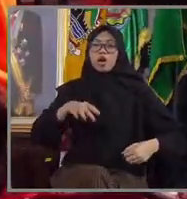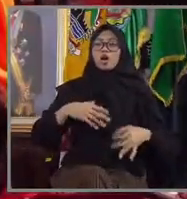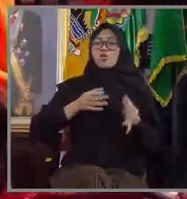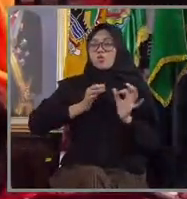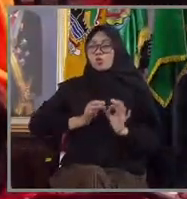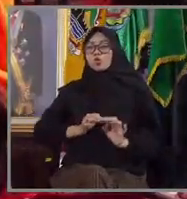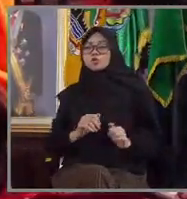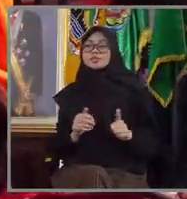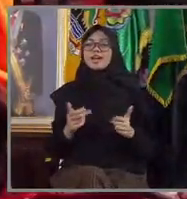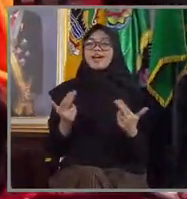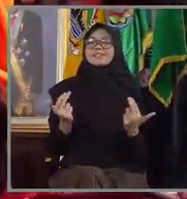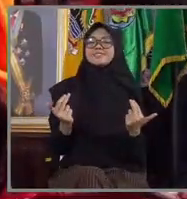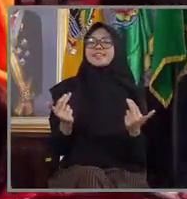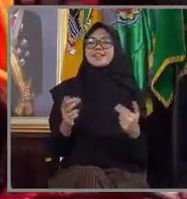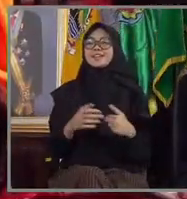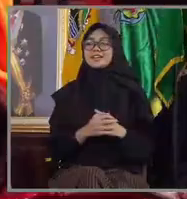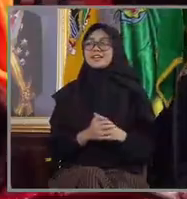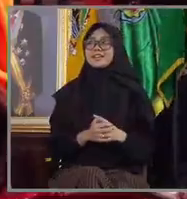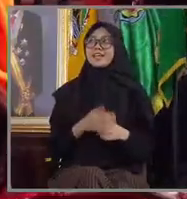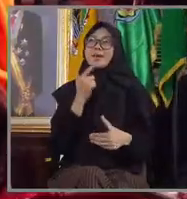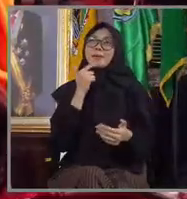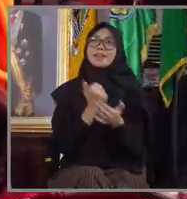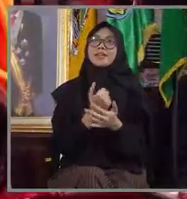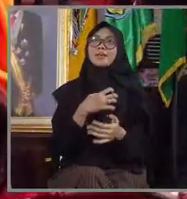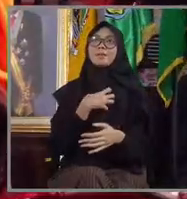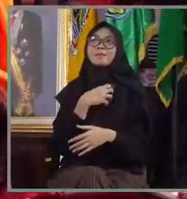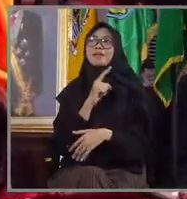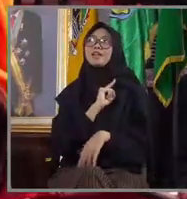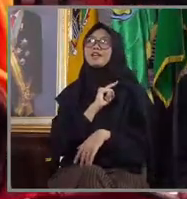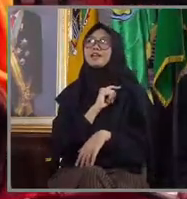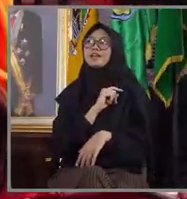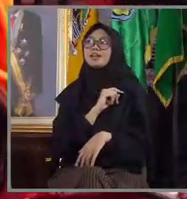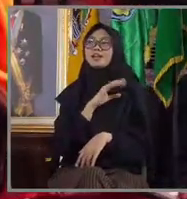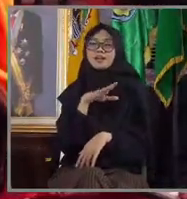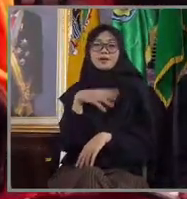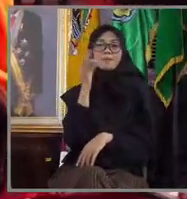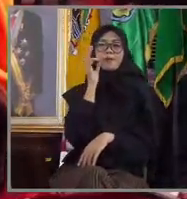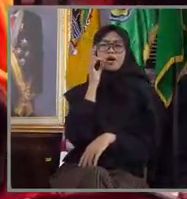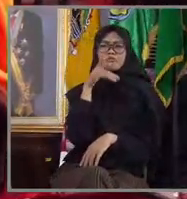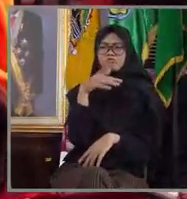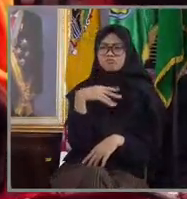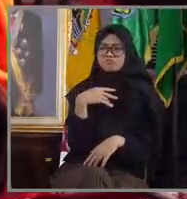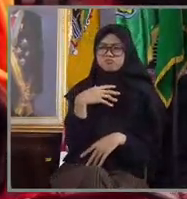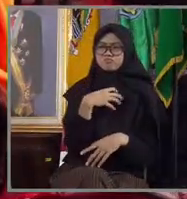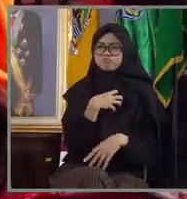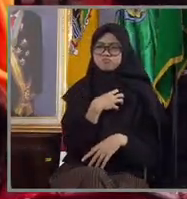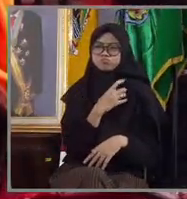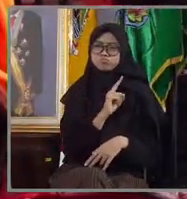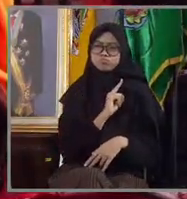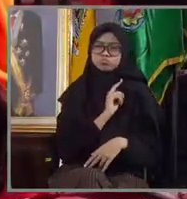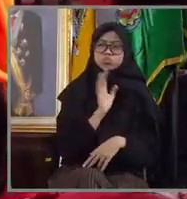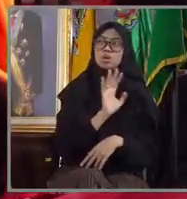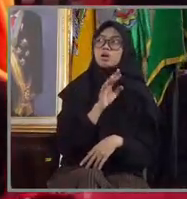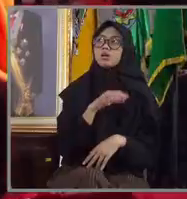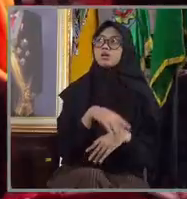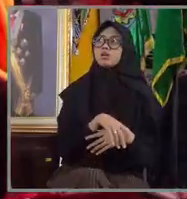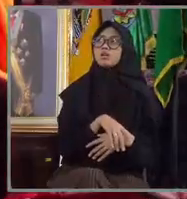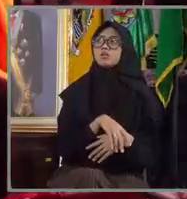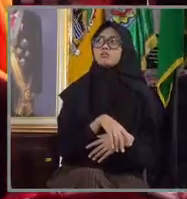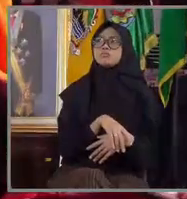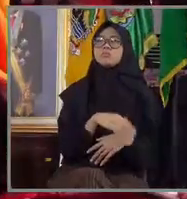ngopo kowe pegang Allah birthday to Eh sorry ya kalau kamu mau teh gimana sih kamu Kok